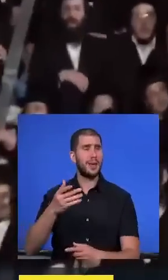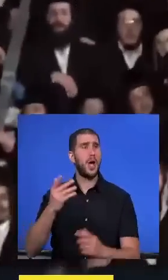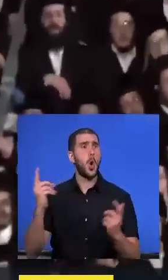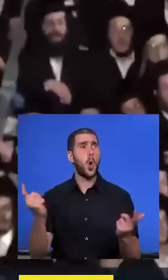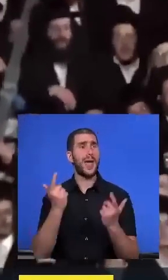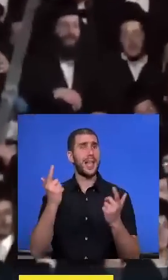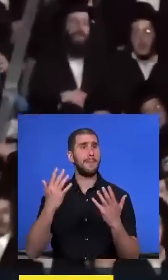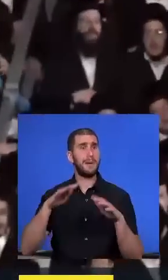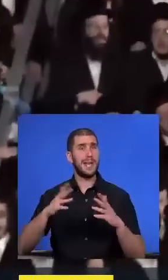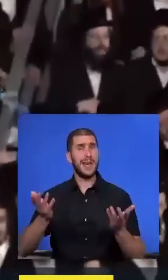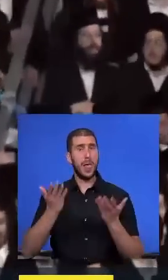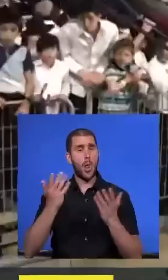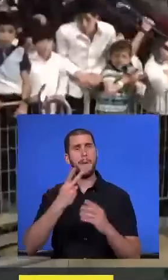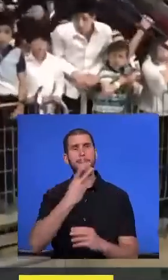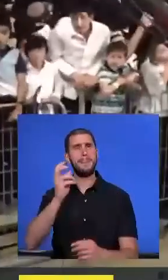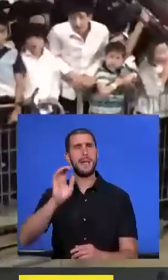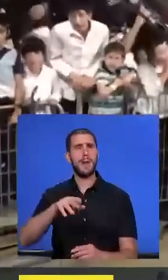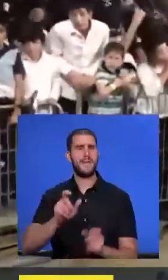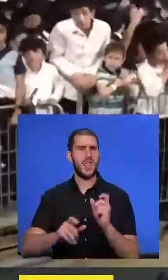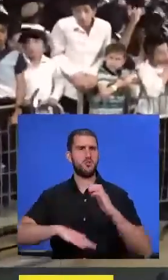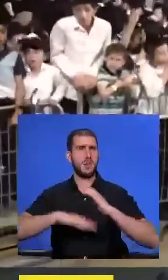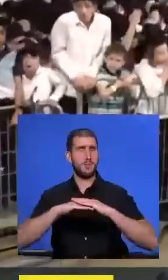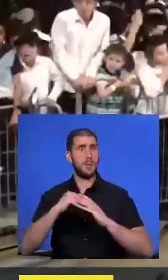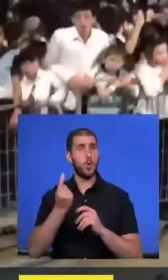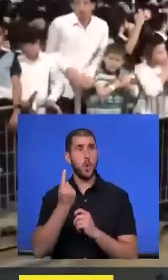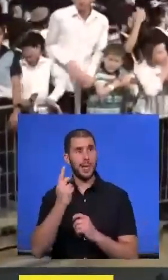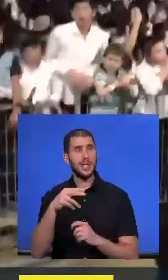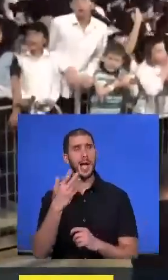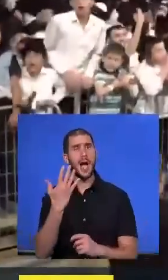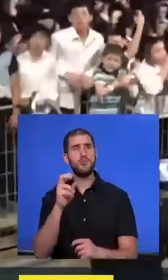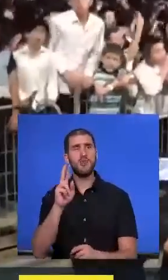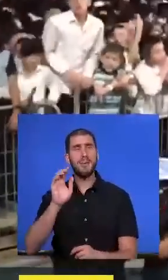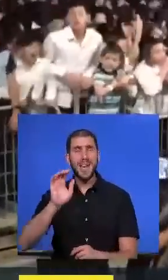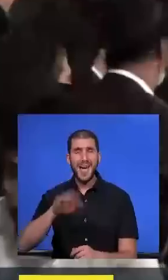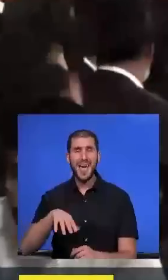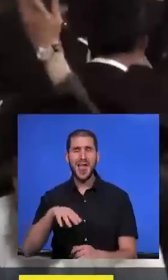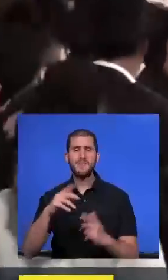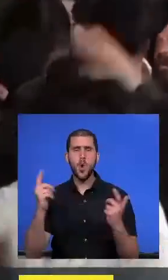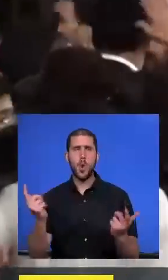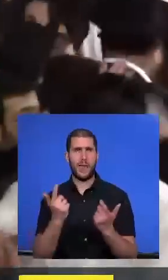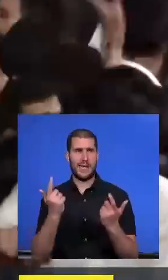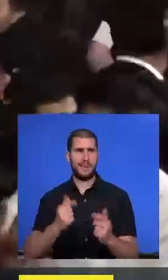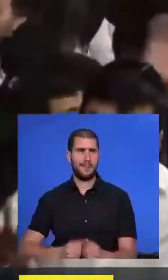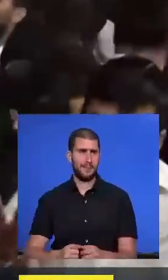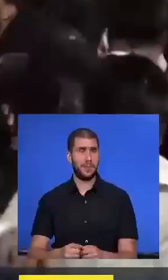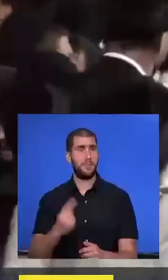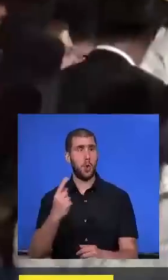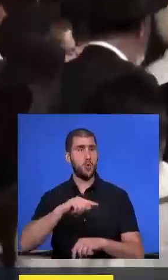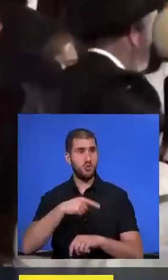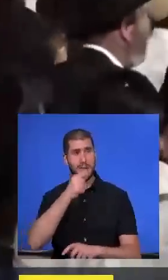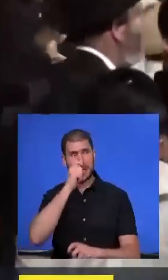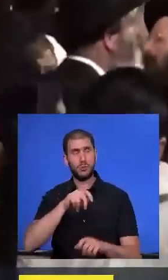בהילולה תהיה 200,000 איש, ובכל רגע נתון יהיו שם 52,000 חוגגים, כשבכל שעה